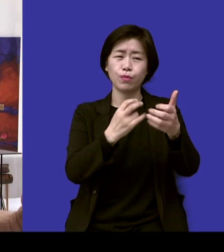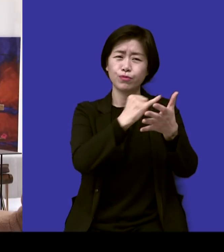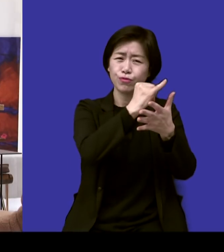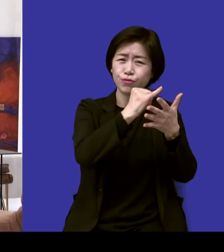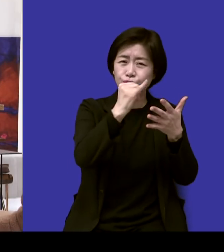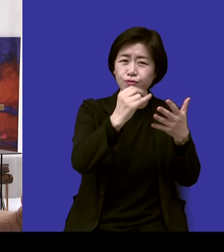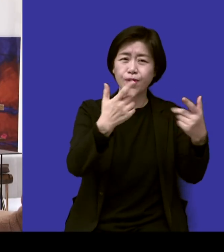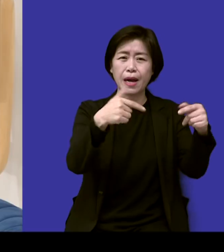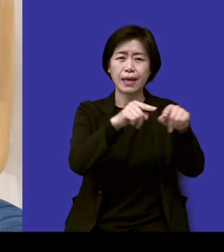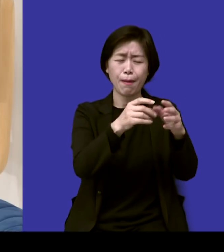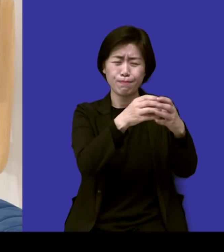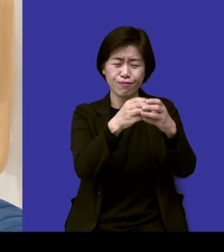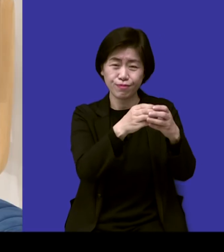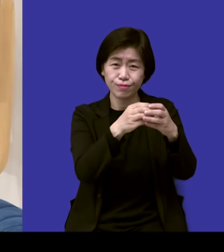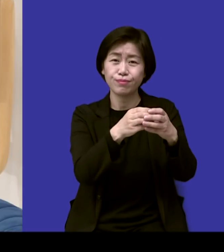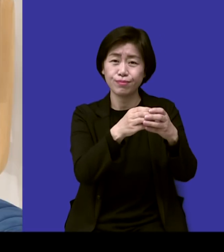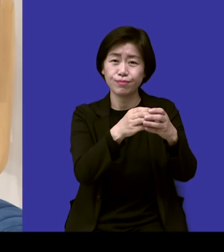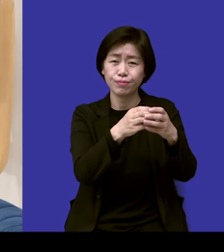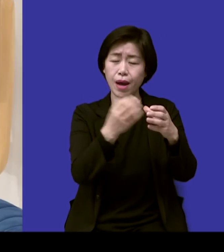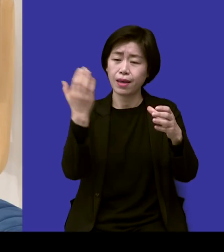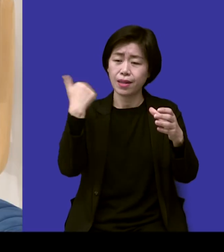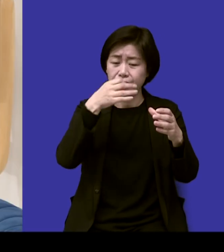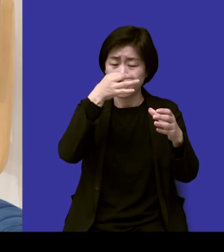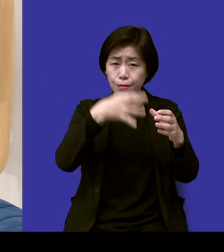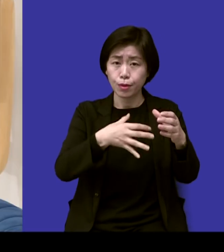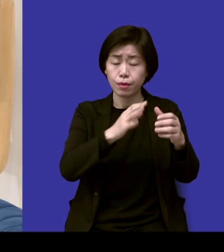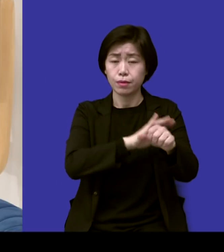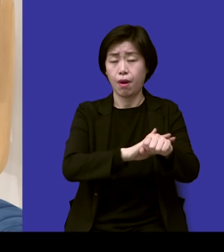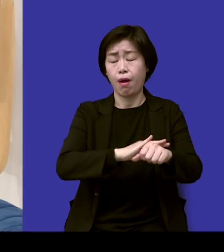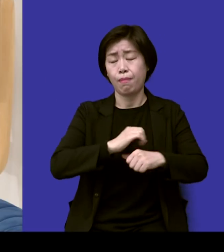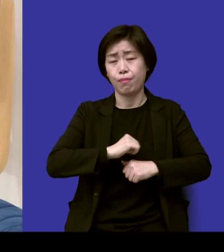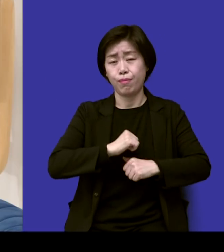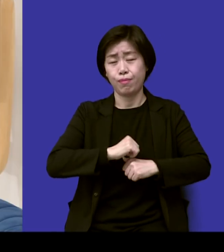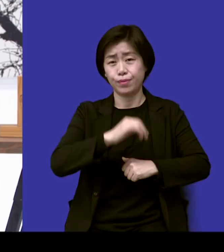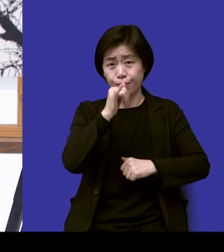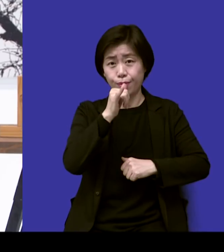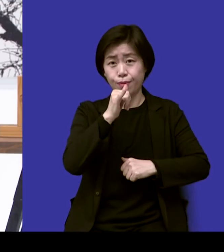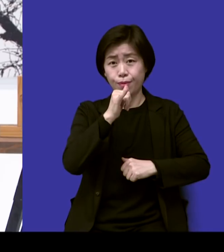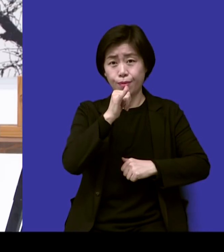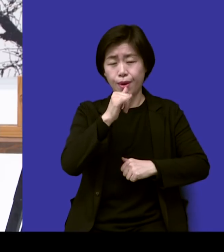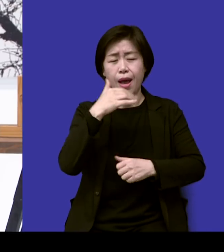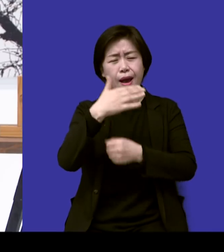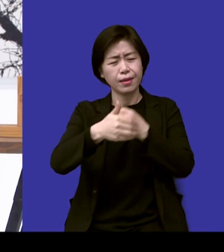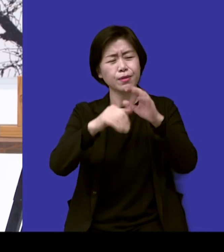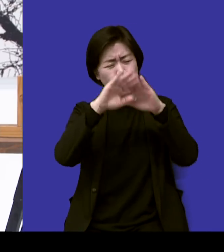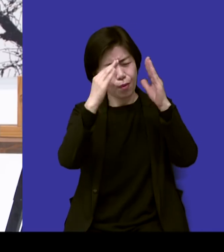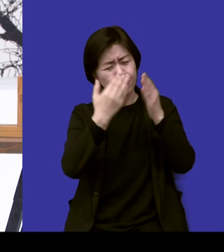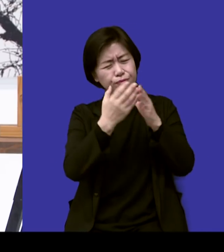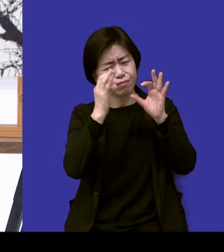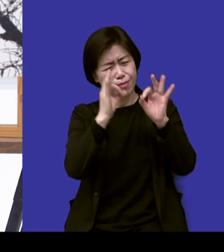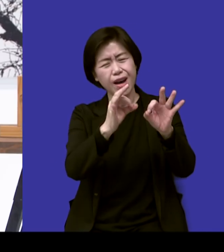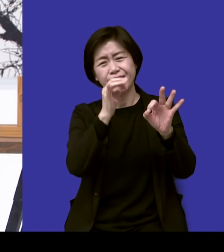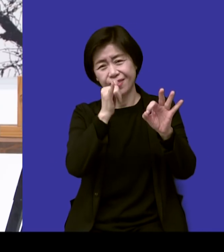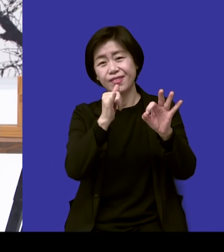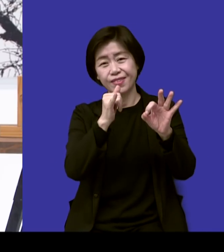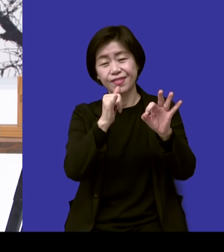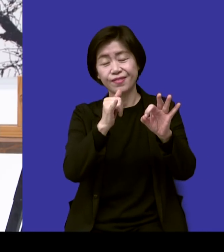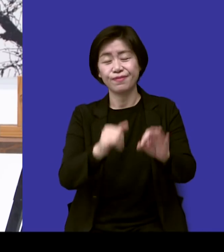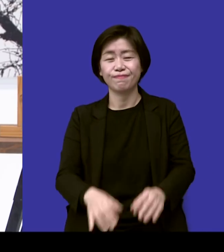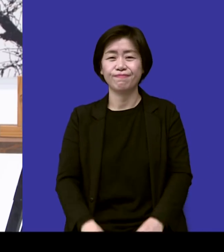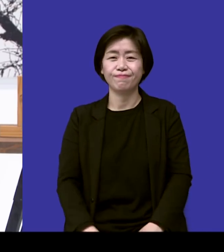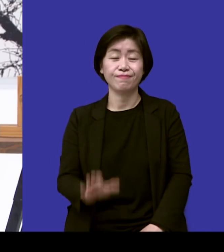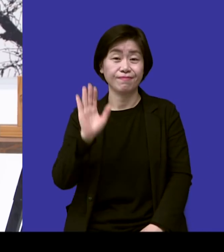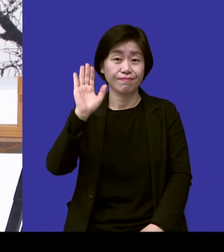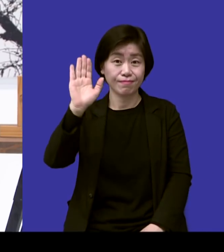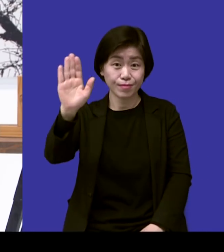그냥 똘똘 뭉쳐서 그 시절들을 잘 보냈나. 근데 하나님이 그 모습을 다 지켜보셨고, 그리고 또